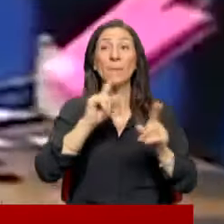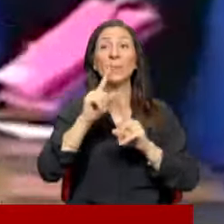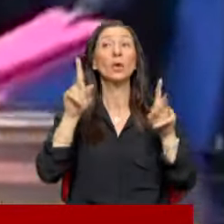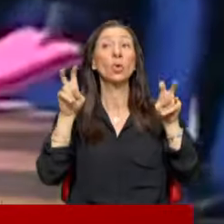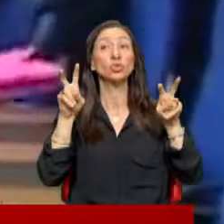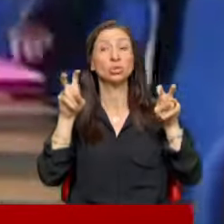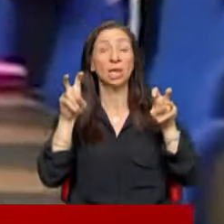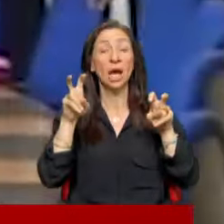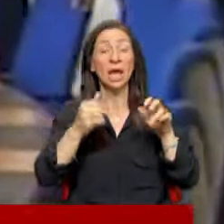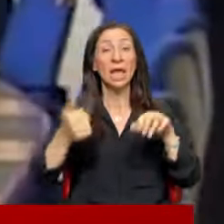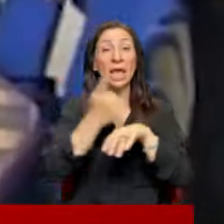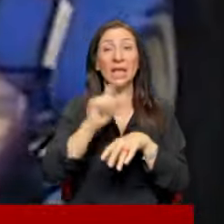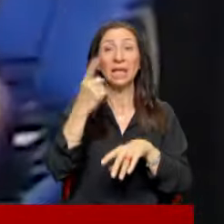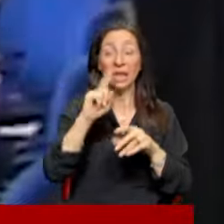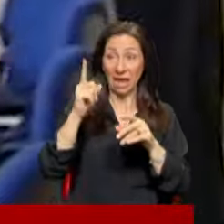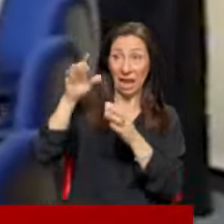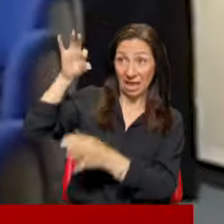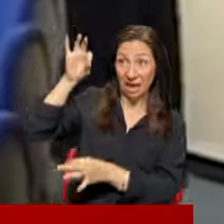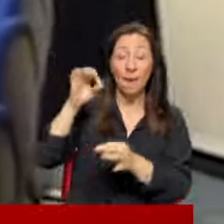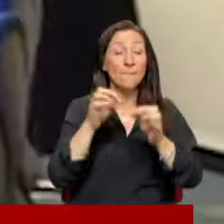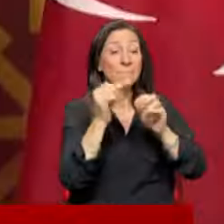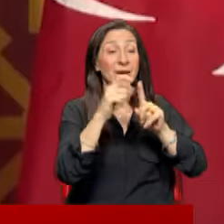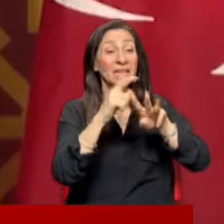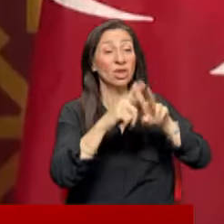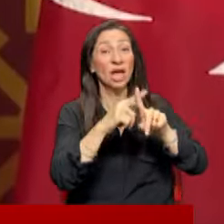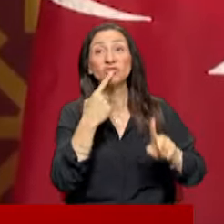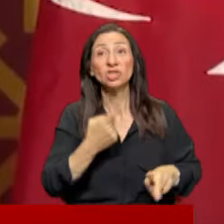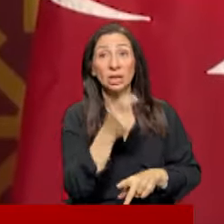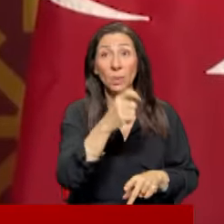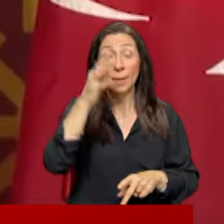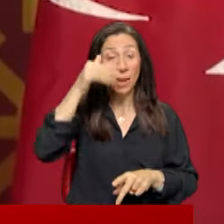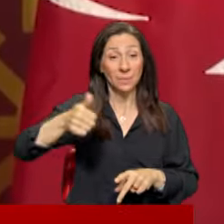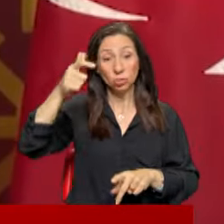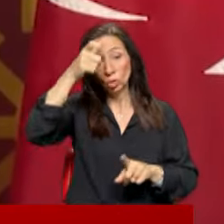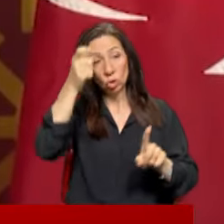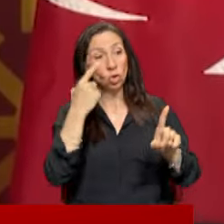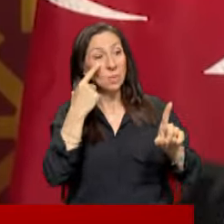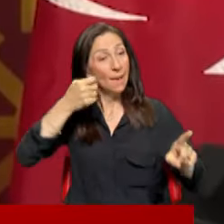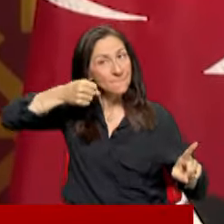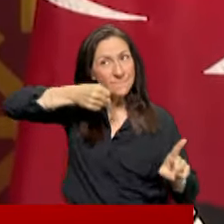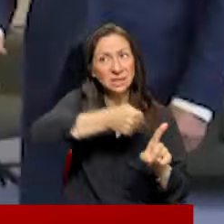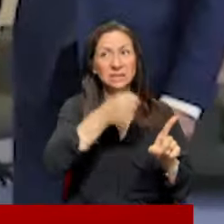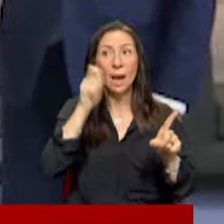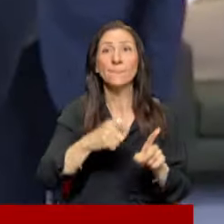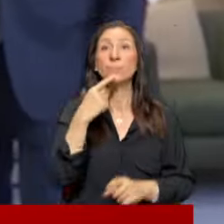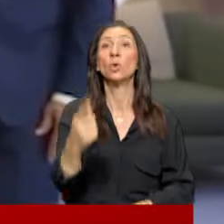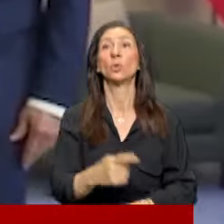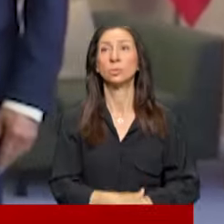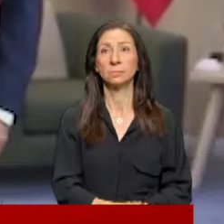konusunda iktidarı biden'ın şikayet ediyor Amerika başkanının Türk hükümetine baskı yapmasını